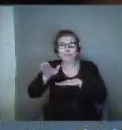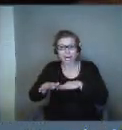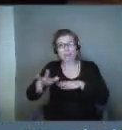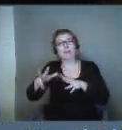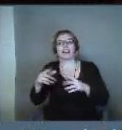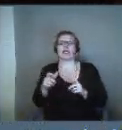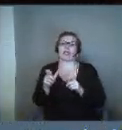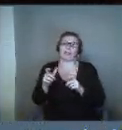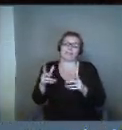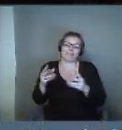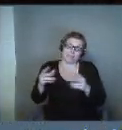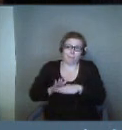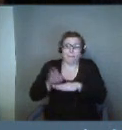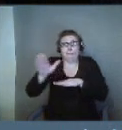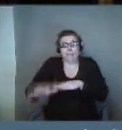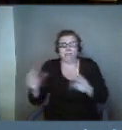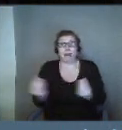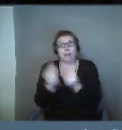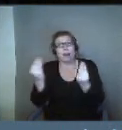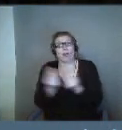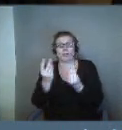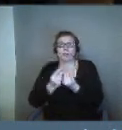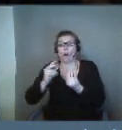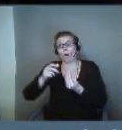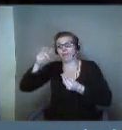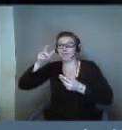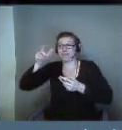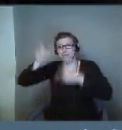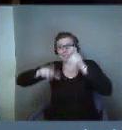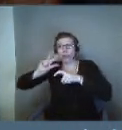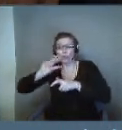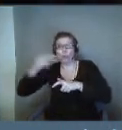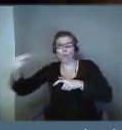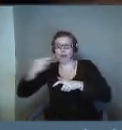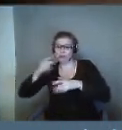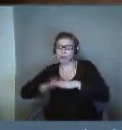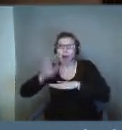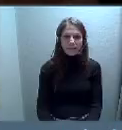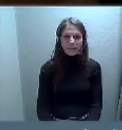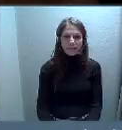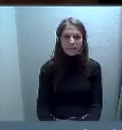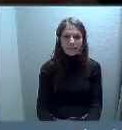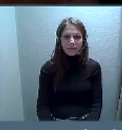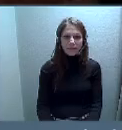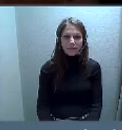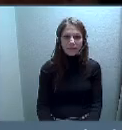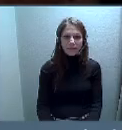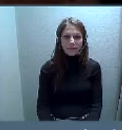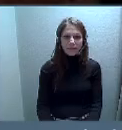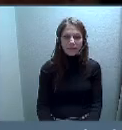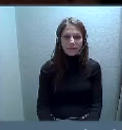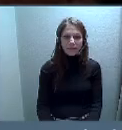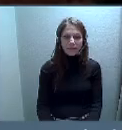Donc on va passer au trophée collectivité territoriale, les villes de plus de 5000 habitants cette fois-ci.